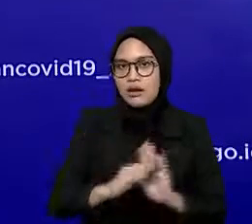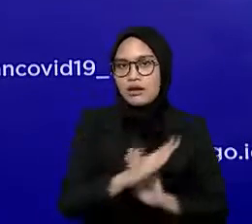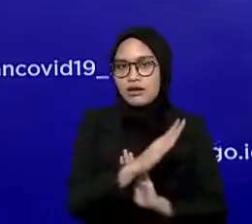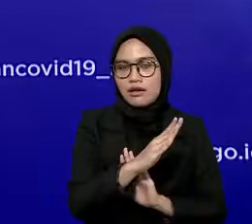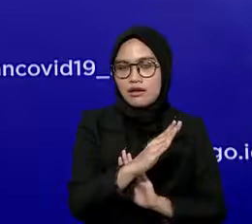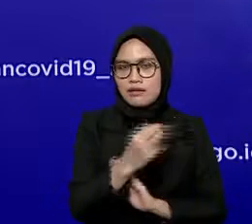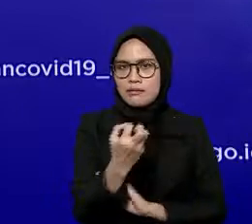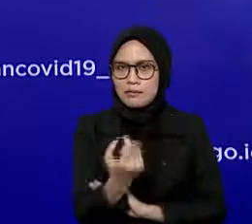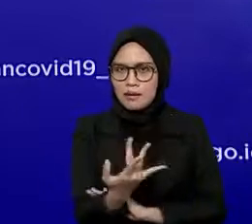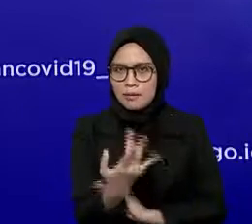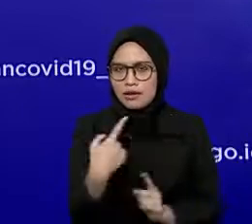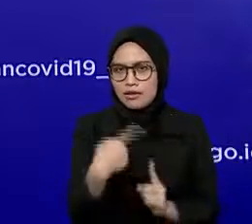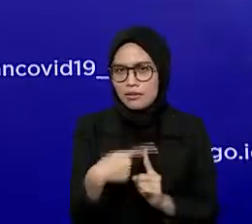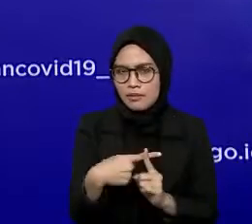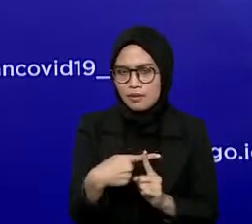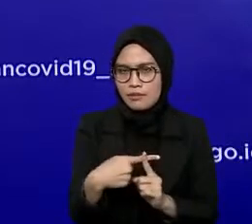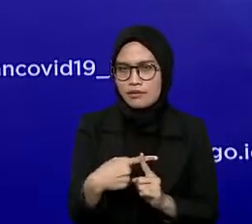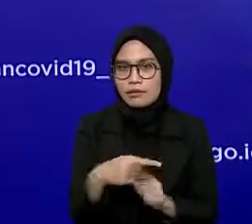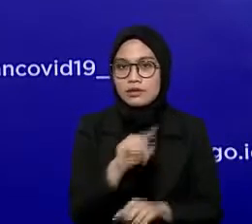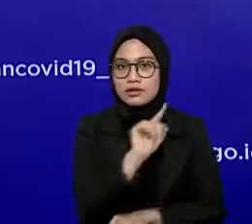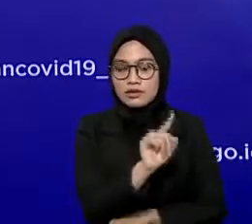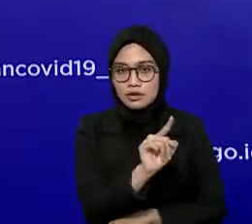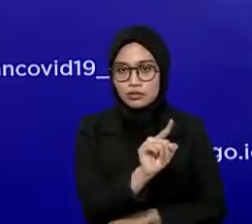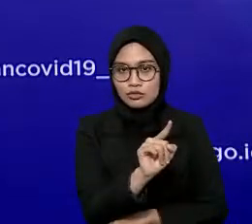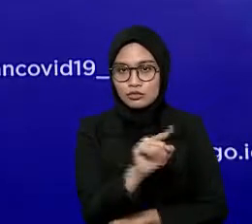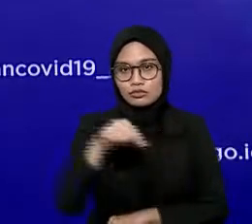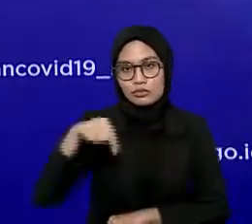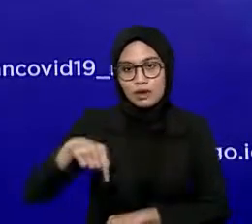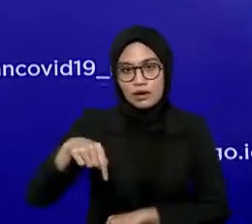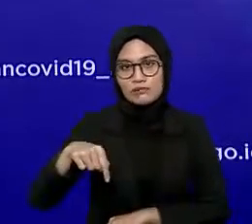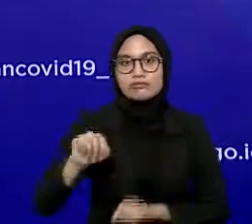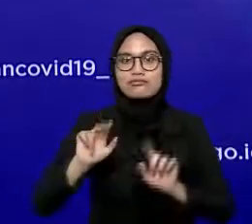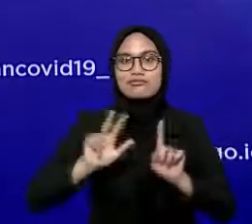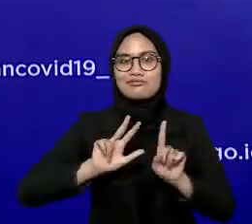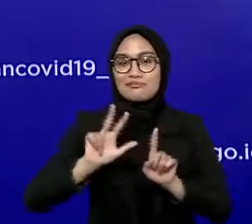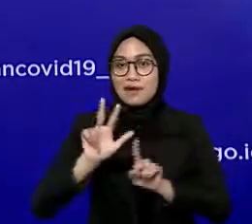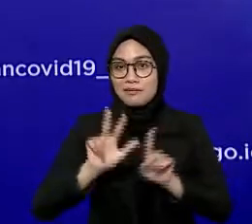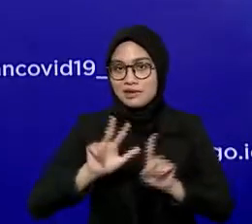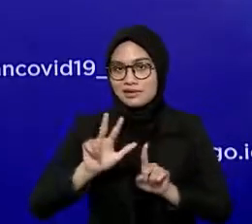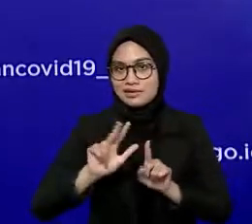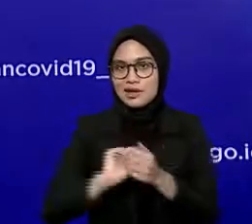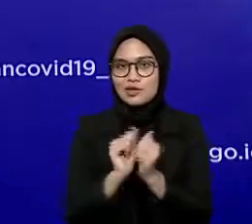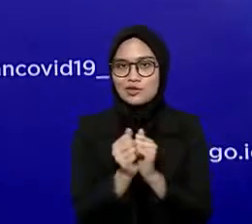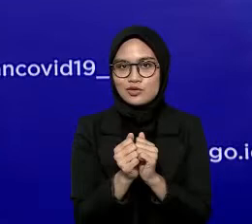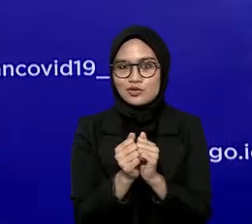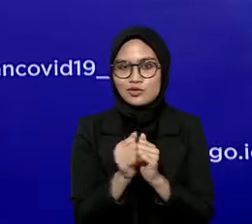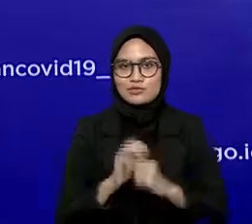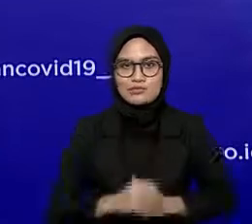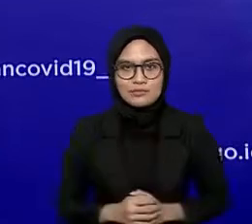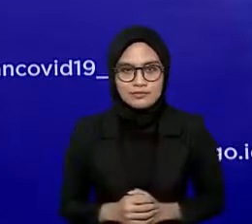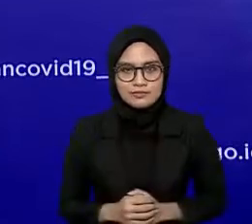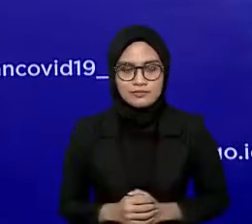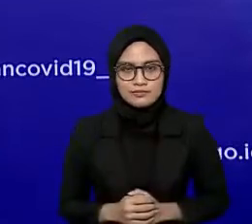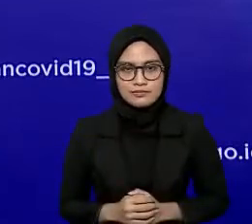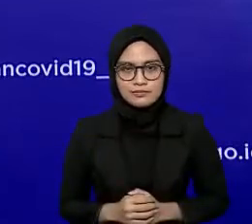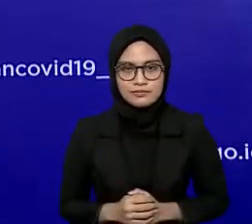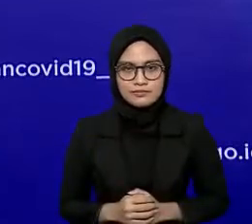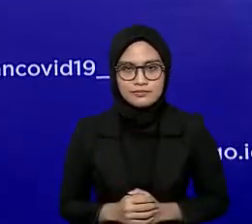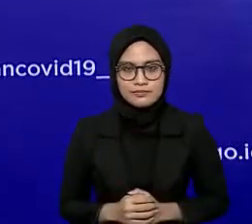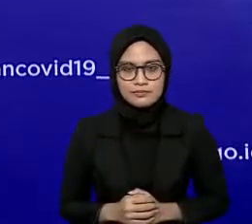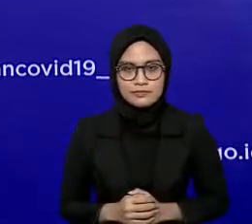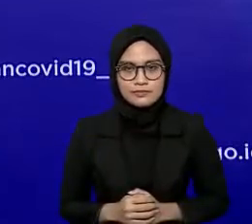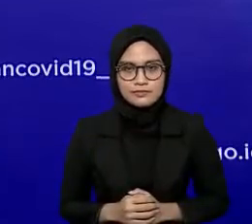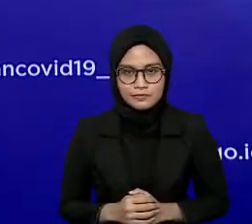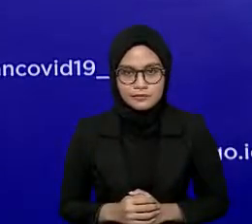mengalami penambahan kasus harian dari 1 menjadi 18 kasus dalam 4 hari. Kemudian di